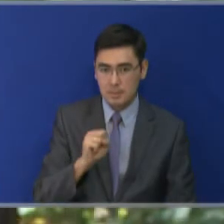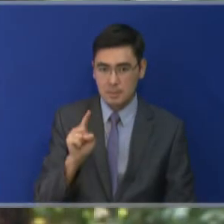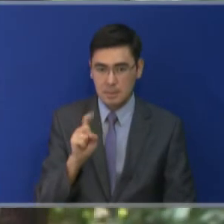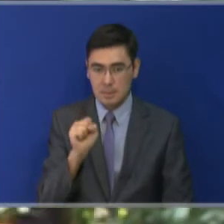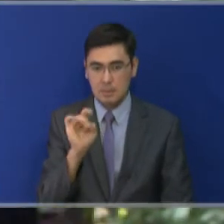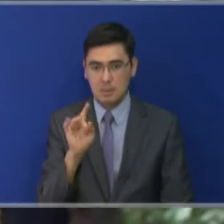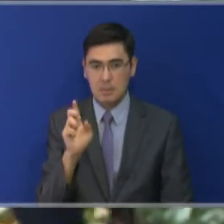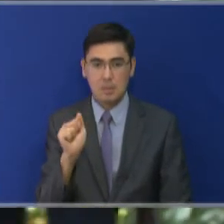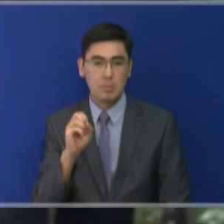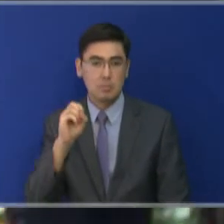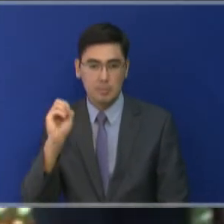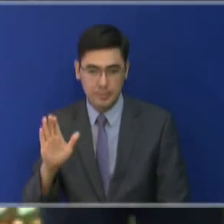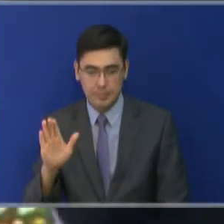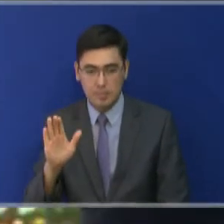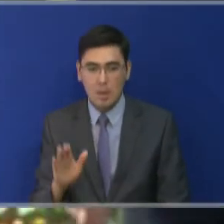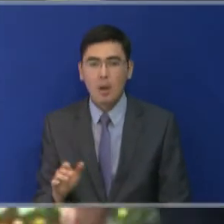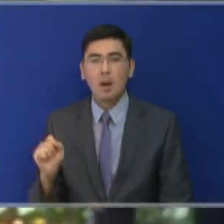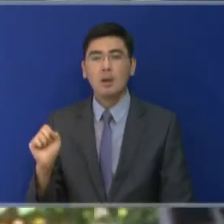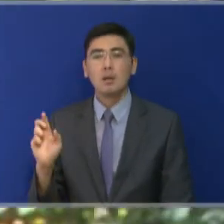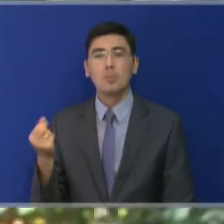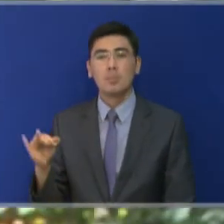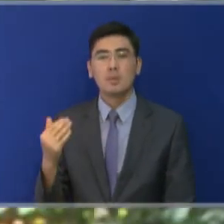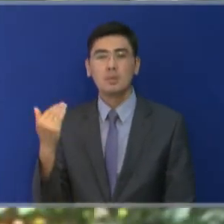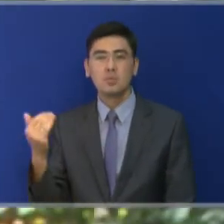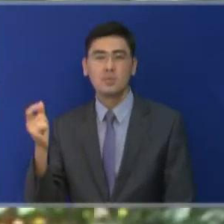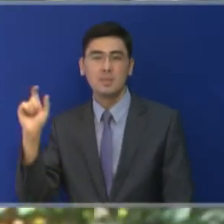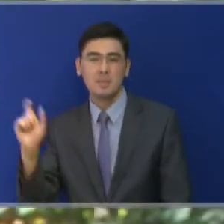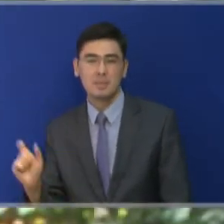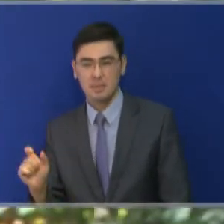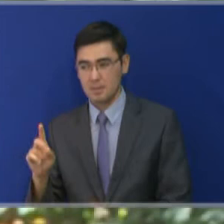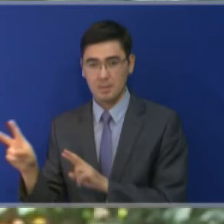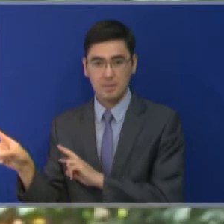Абай туындыларының үзінділері жазылған